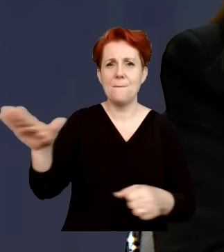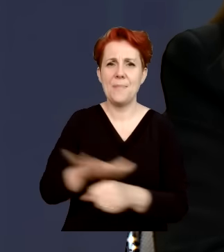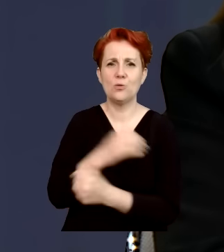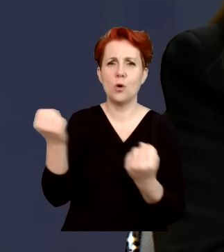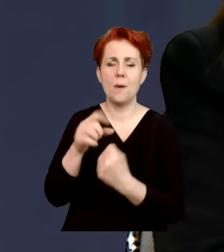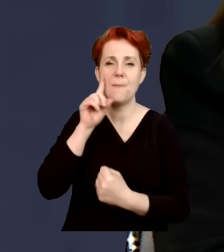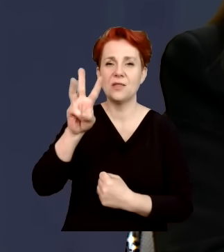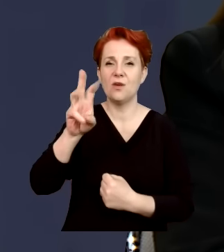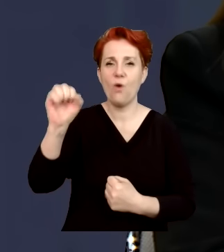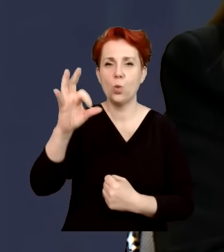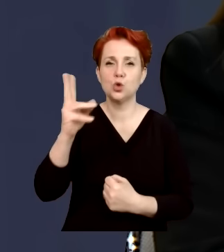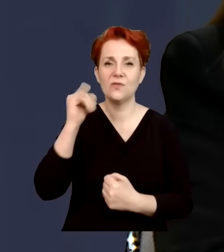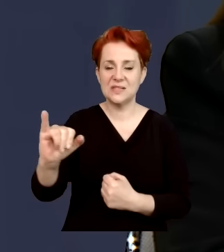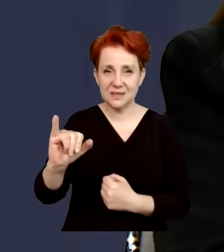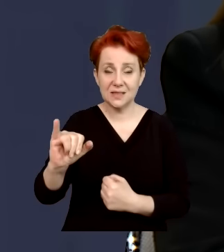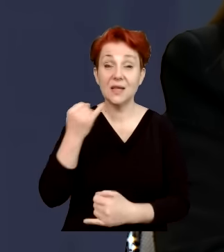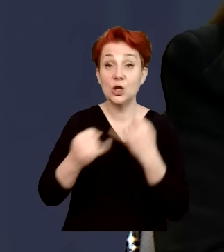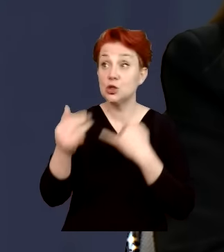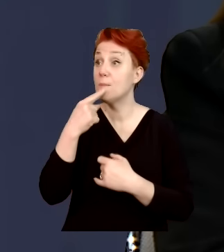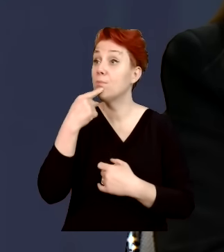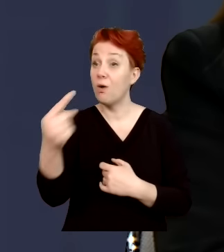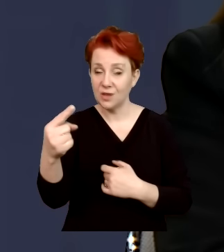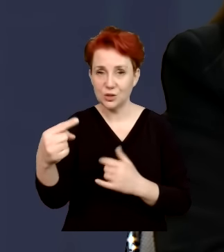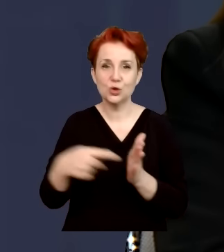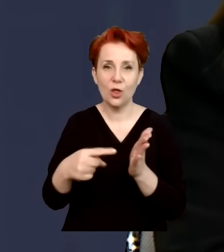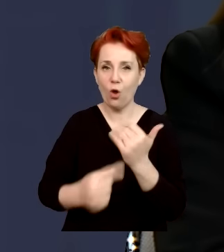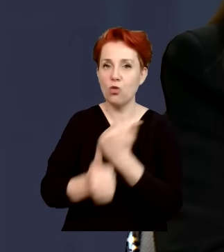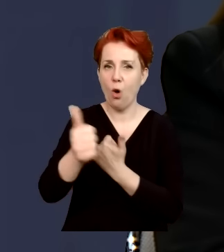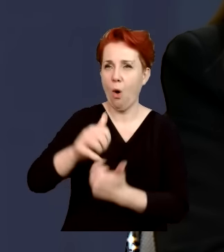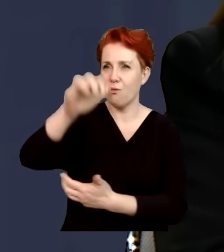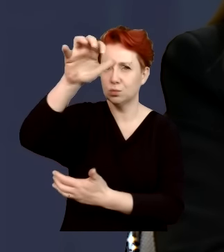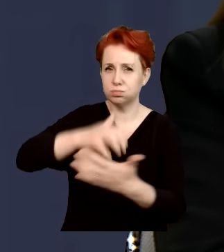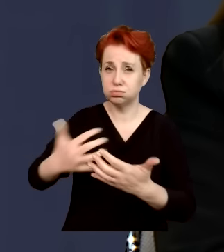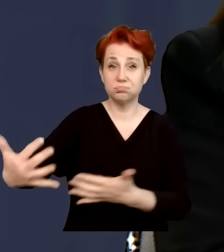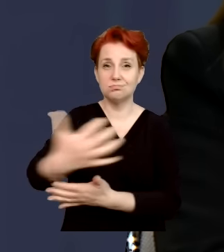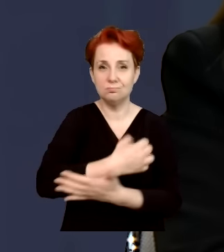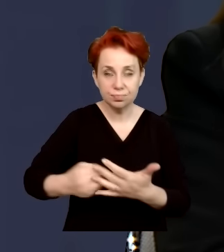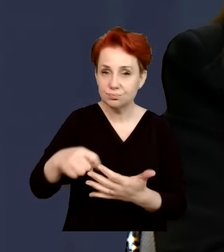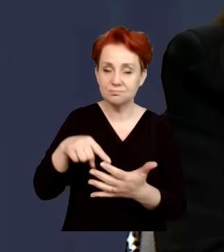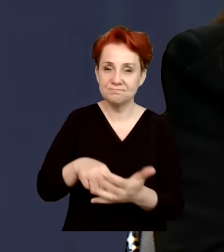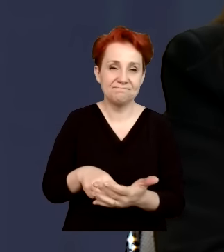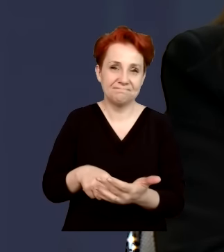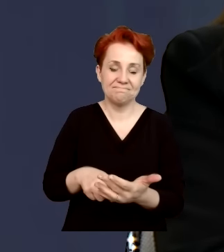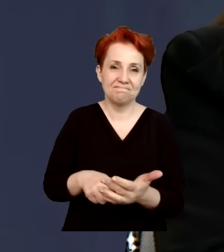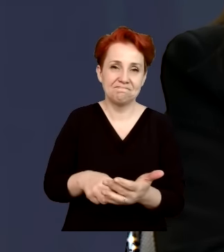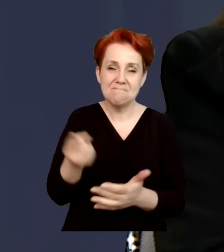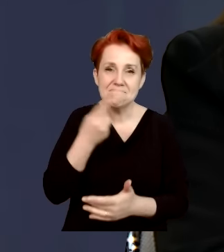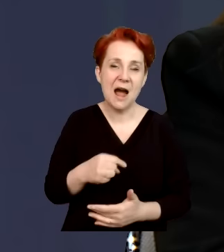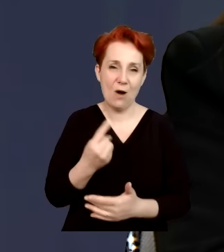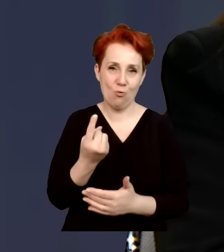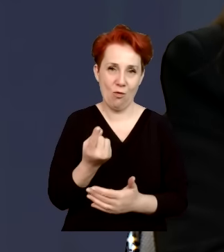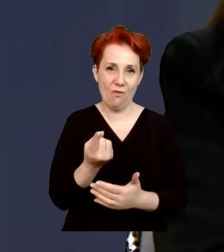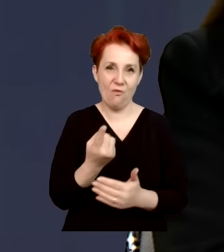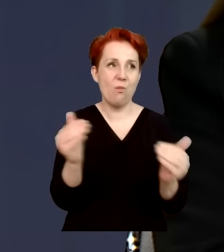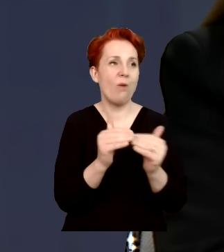że jednak jeśli mówi, że ten materiał dowodowy, który został zebrany, jest jeszcze bardziej lichy niż to, co właściwie w mediach